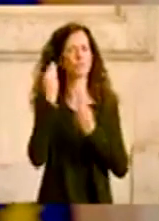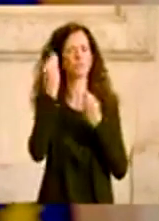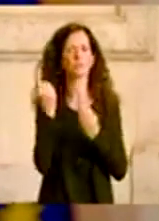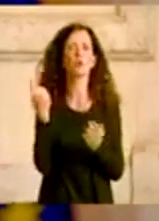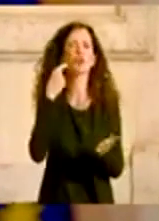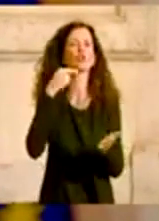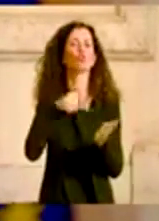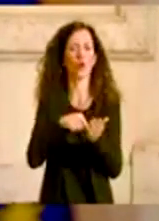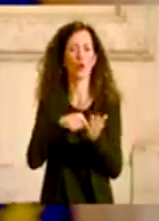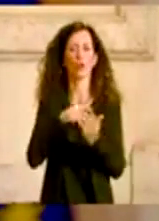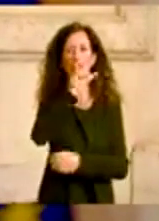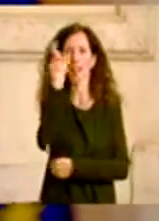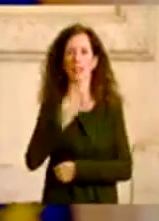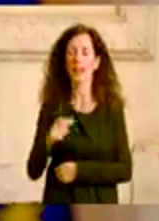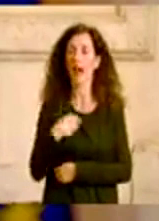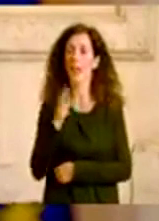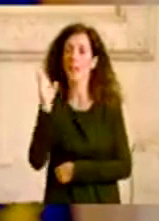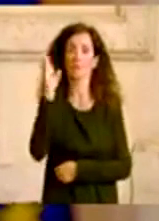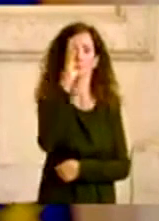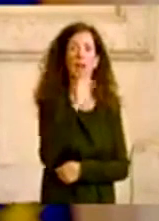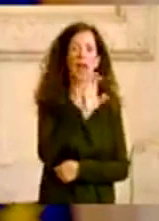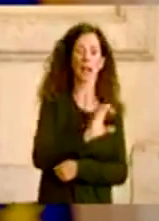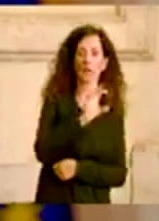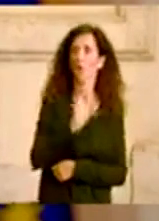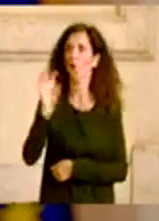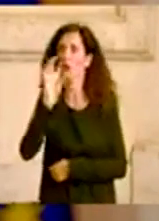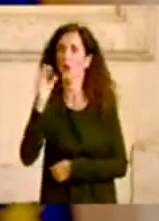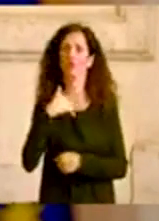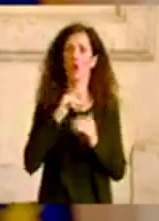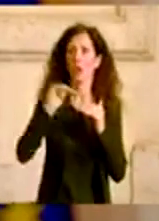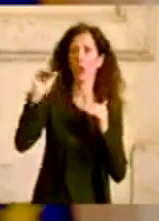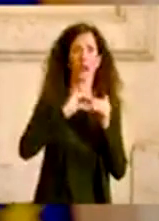muoverci in tutta italia da una regione all'altra senza limitazioni